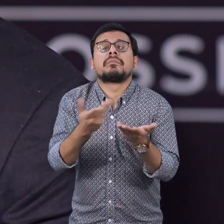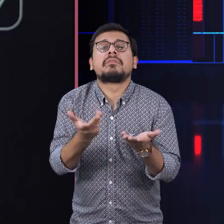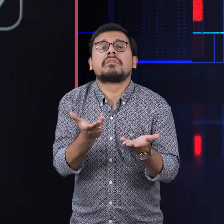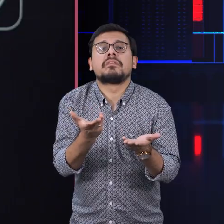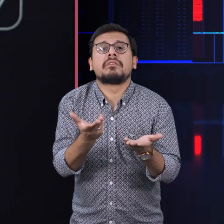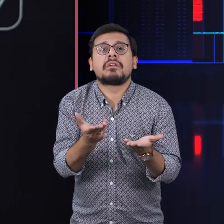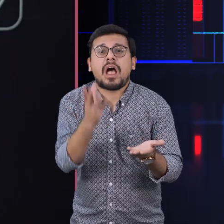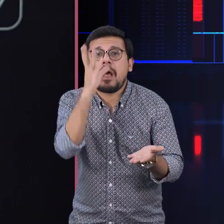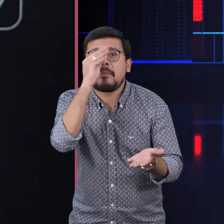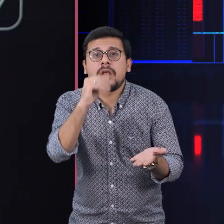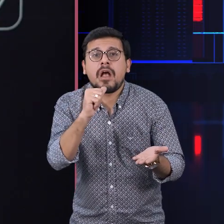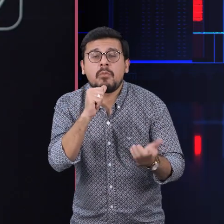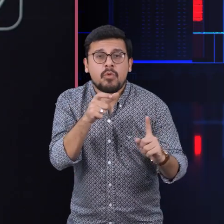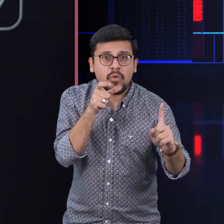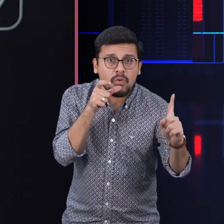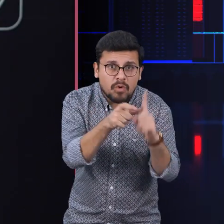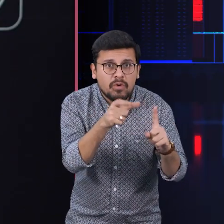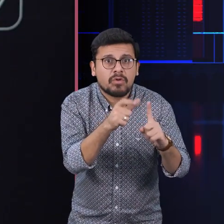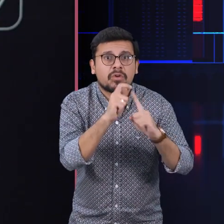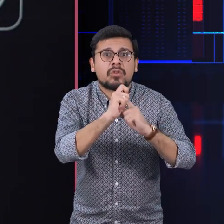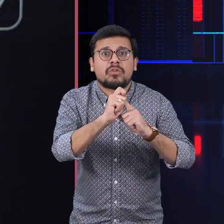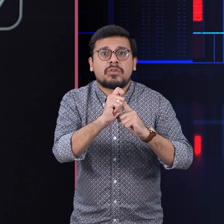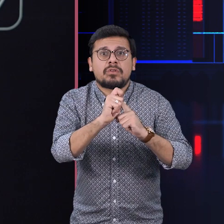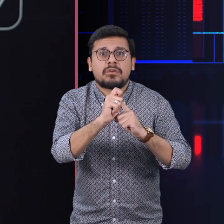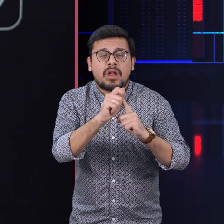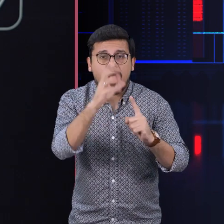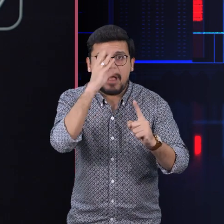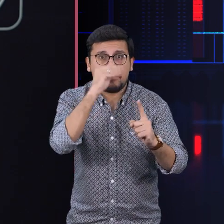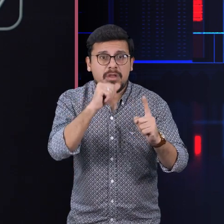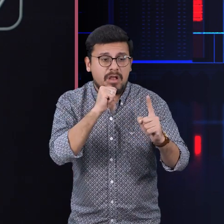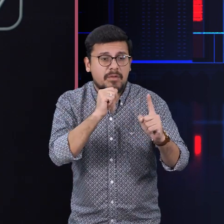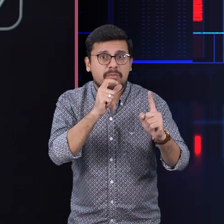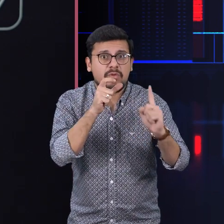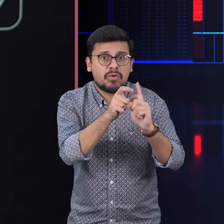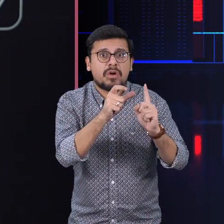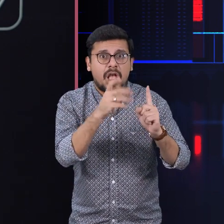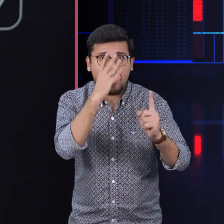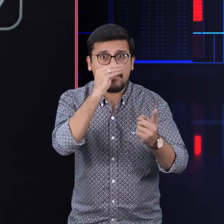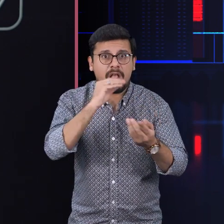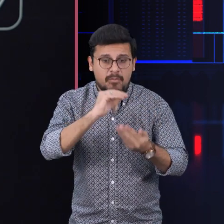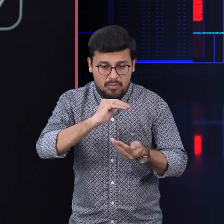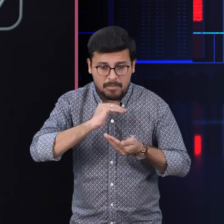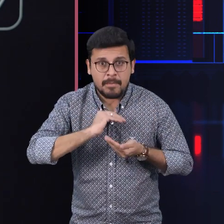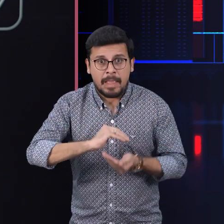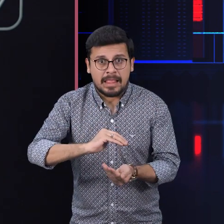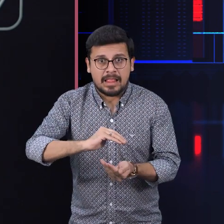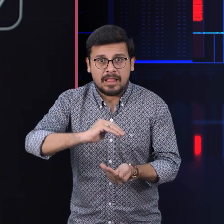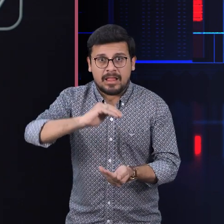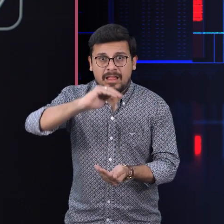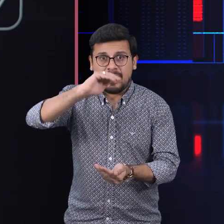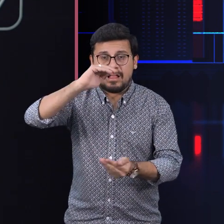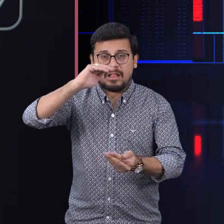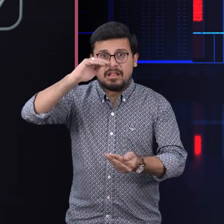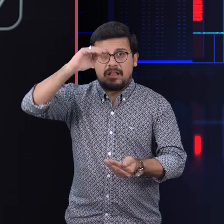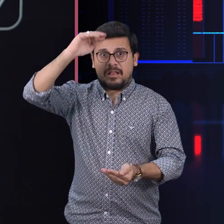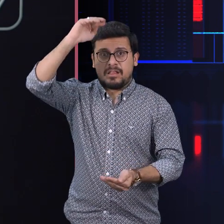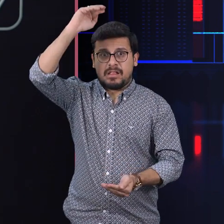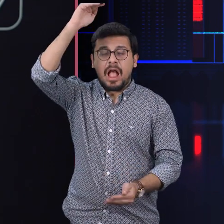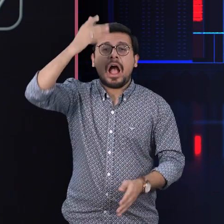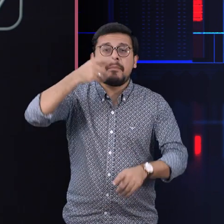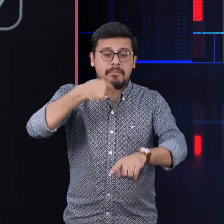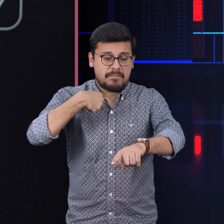اٹ. جیسا کہ لائف میں ہر چیز کا امپیکٹ ہوتا ہے, اسی طرح کائنڈنیس کا بھی بہت ہی اسٹرانگ امپیکٹ